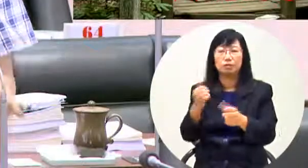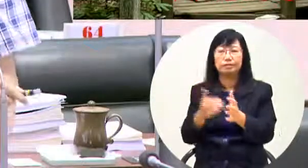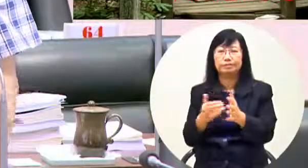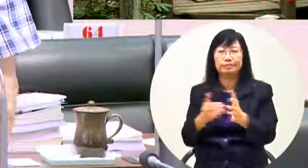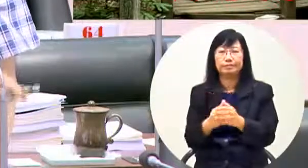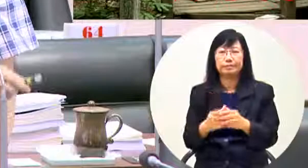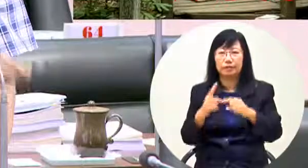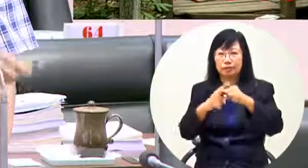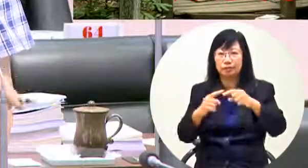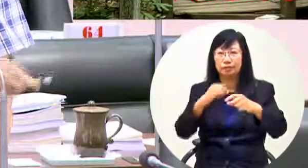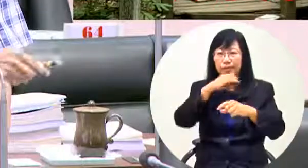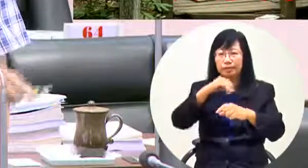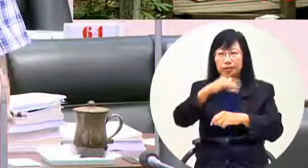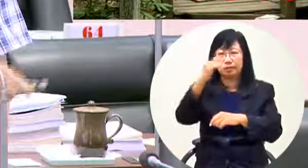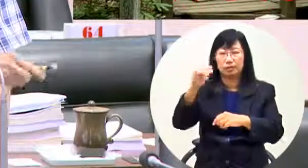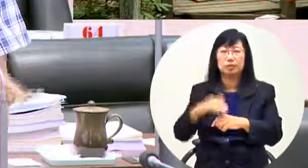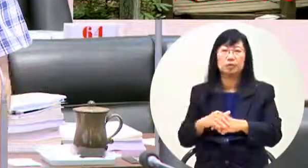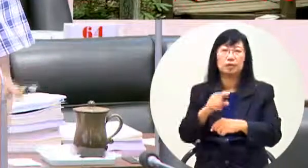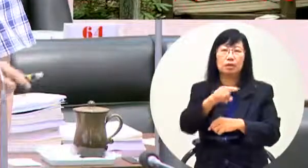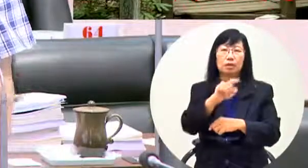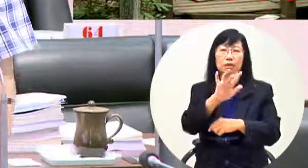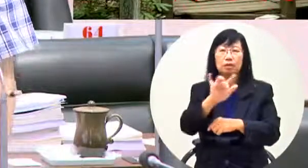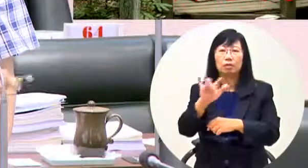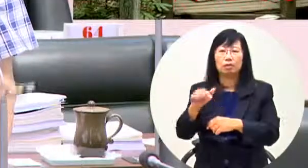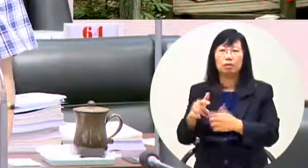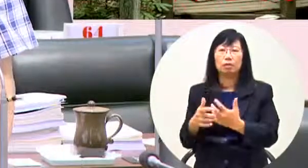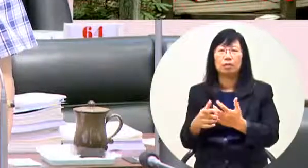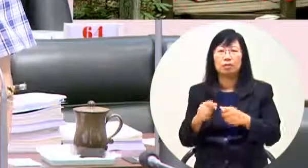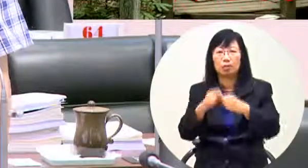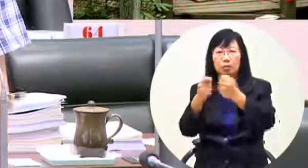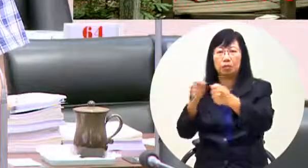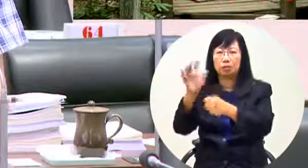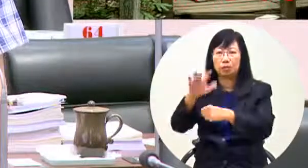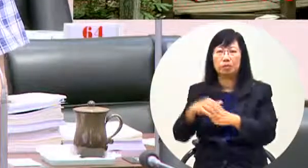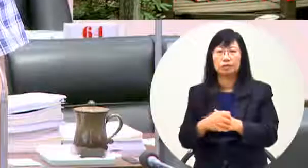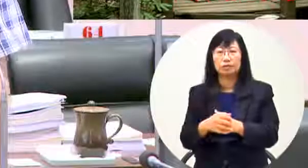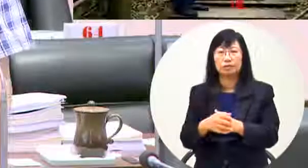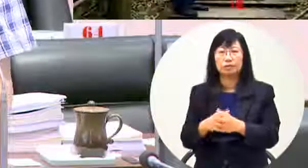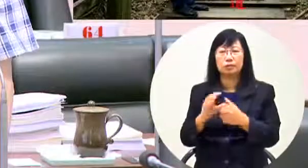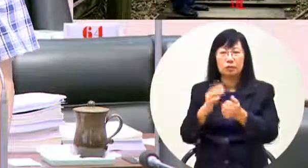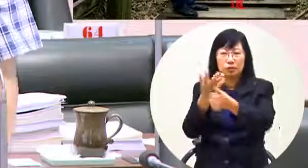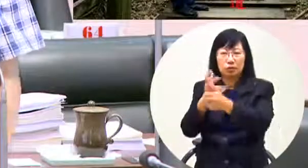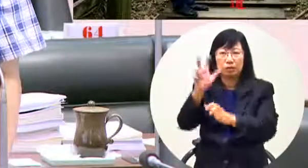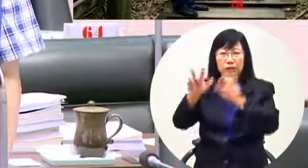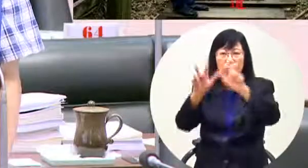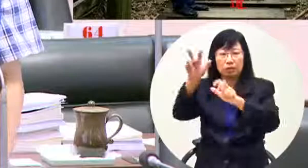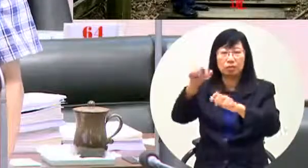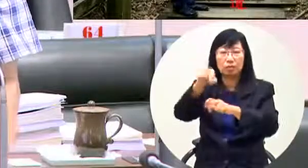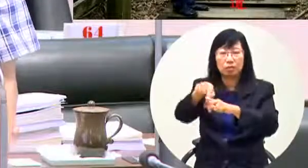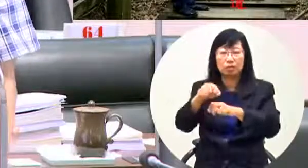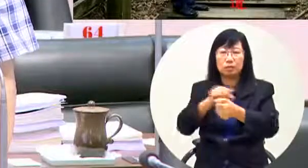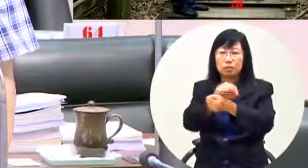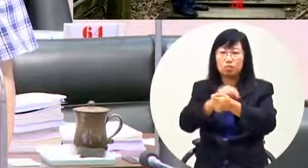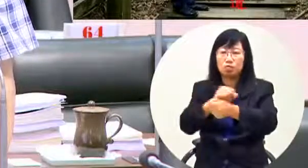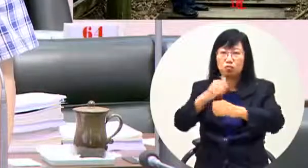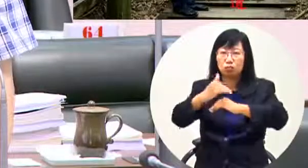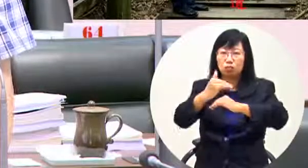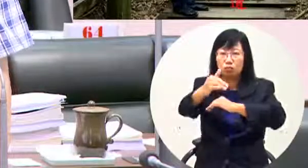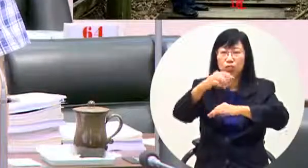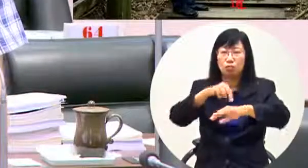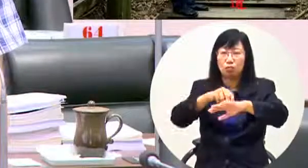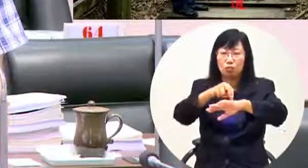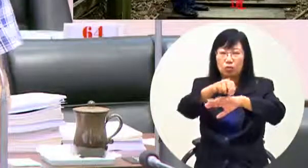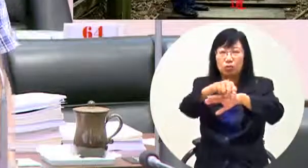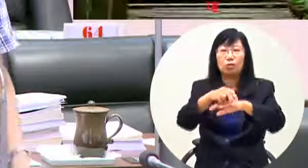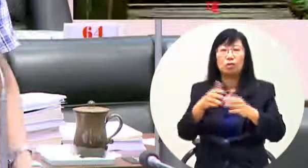道的，所以半屏山的这些登山木栈道应该要赶快做行政公平哦，请相关单位